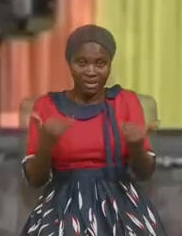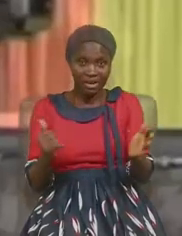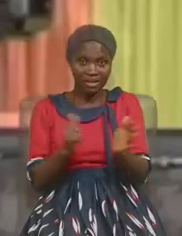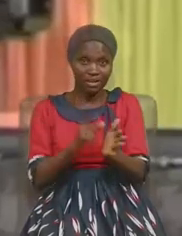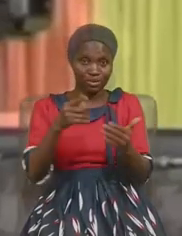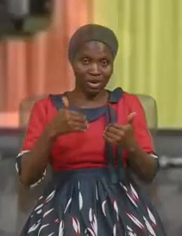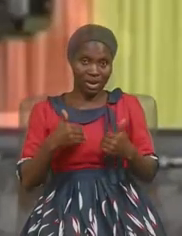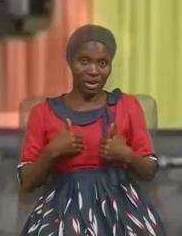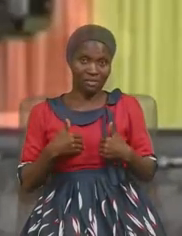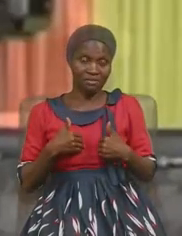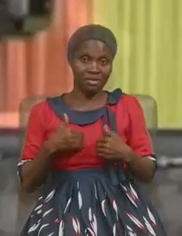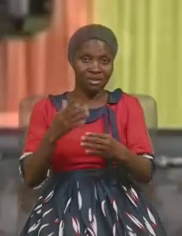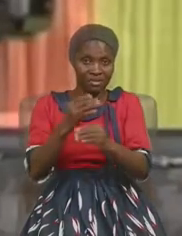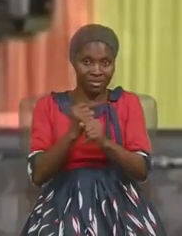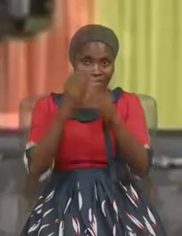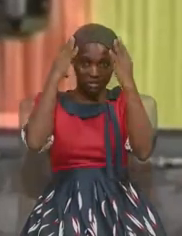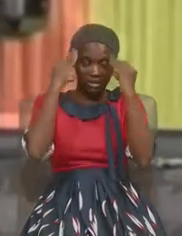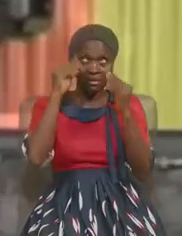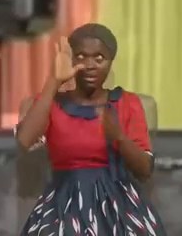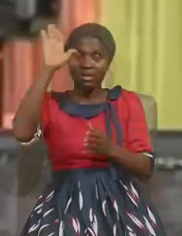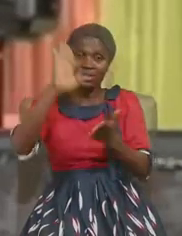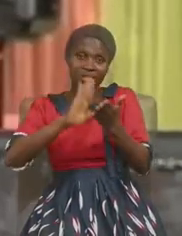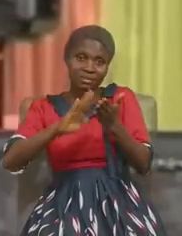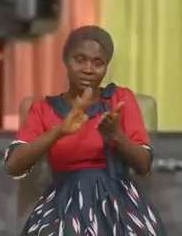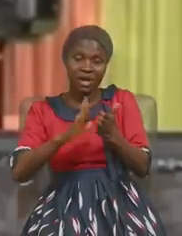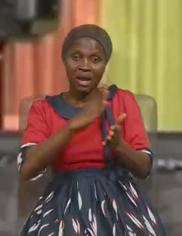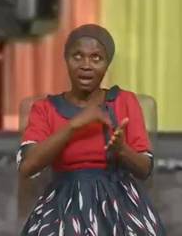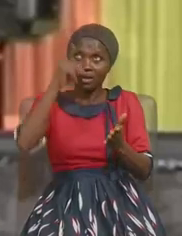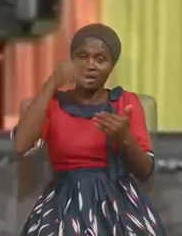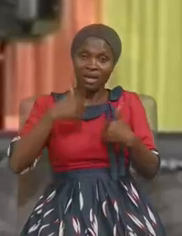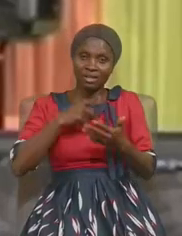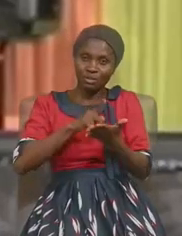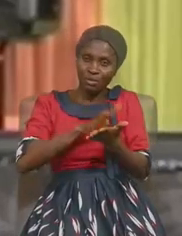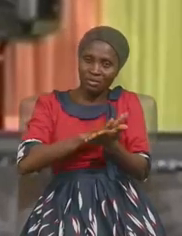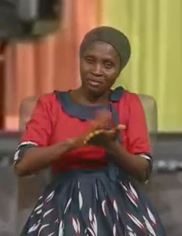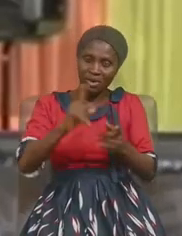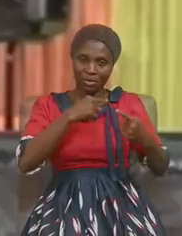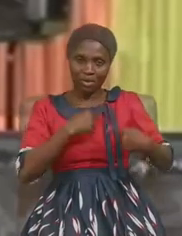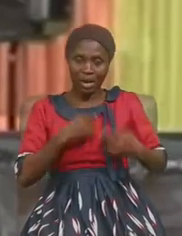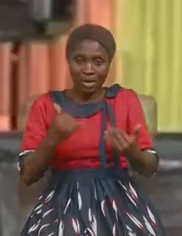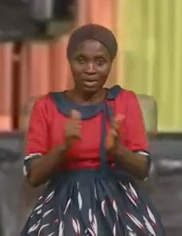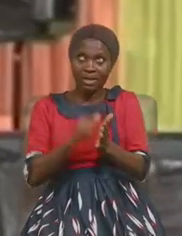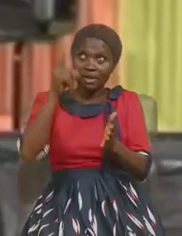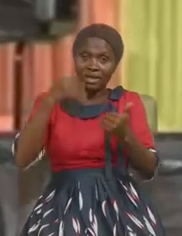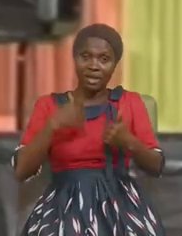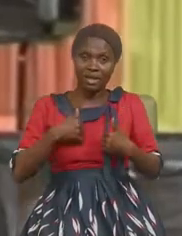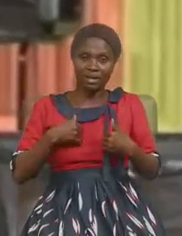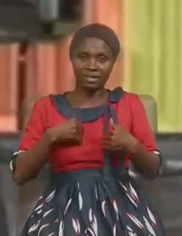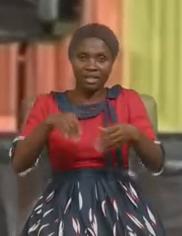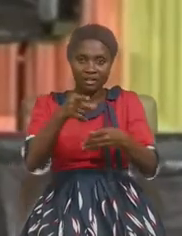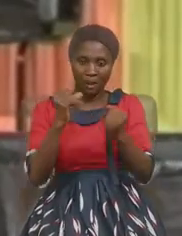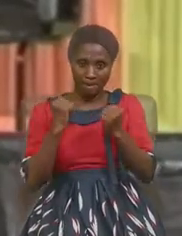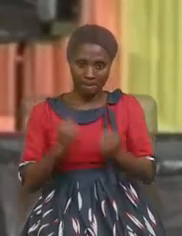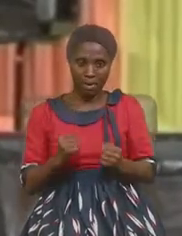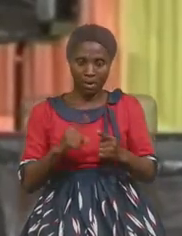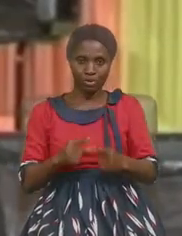pardon, maintenant qu'il purifie vos cœurs, maintenant qu'il vous revêt de puissance pour vivre pour